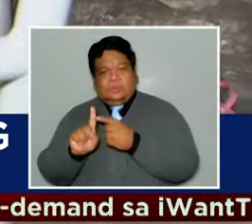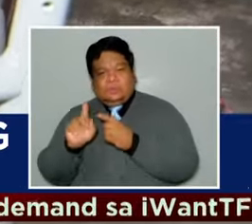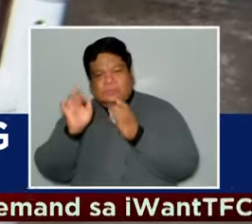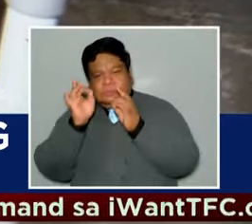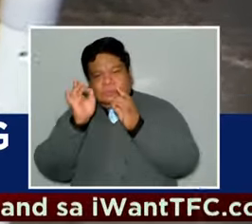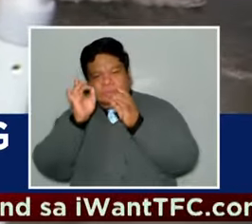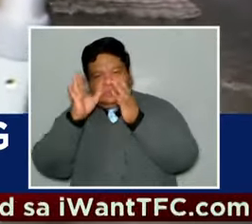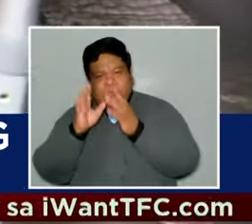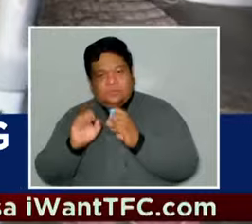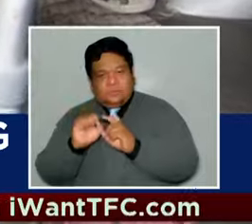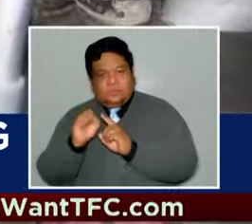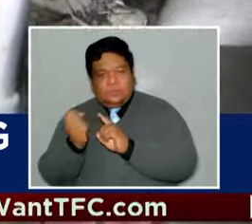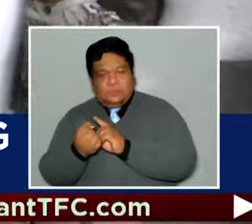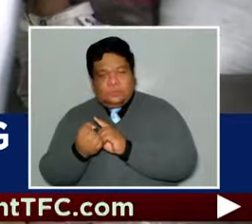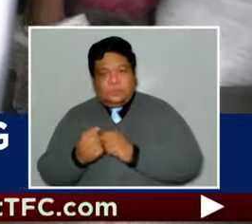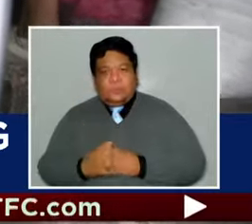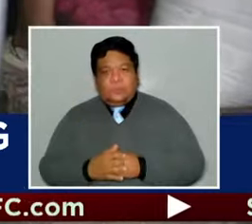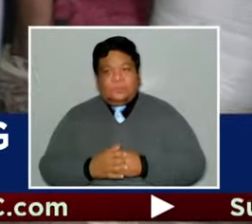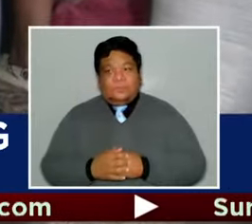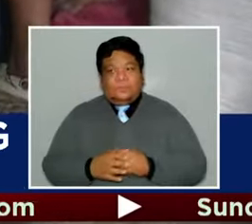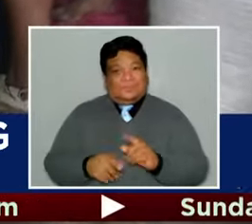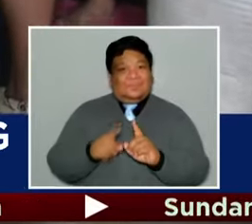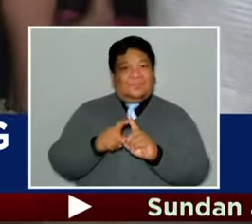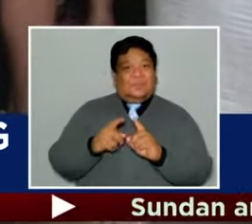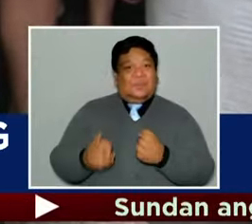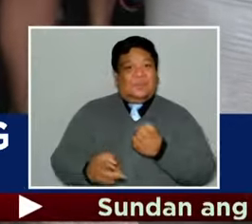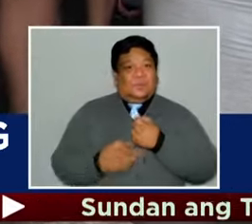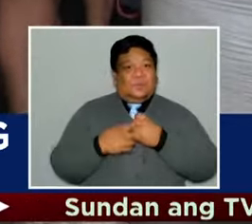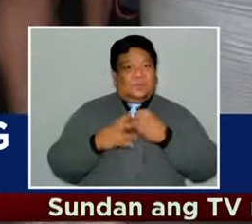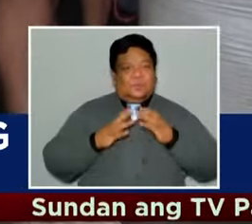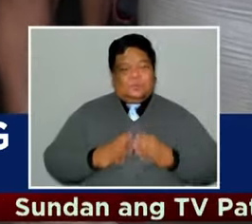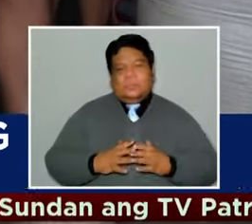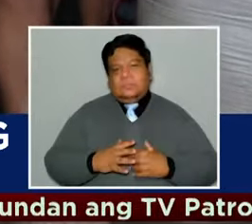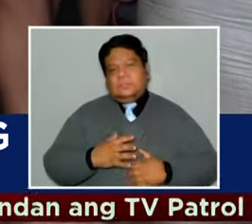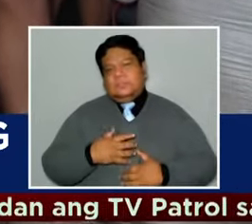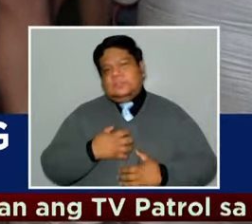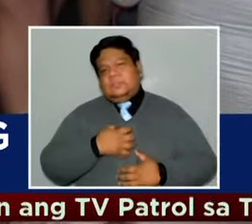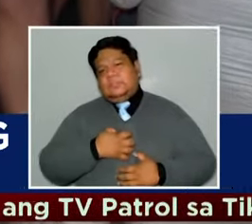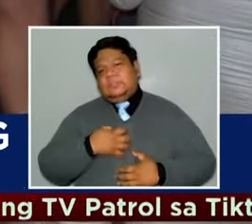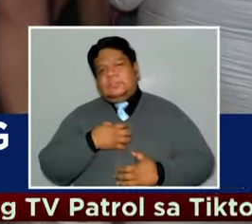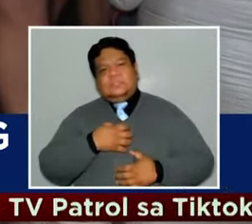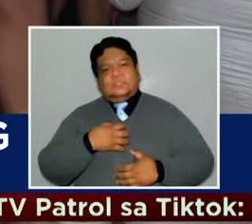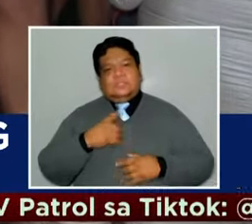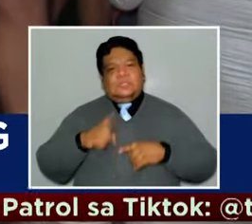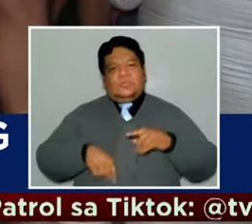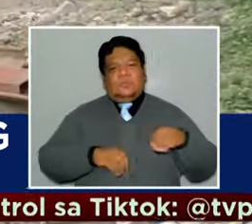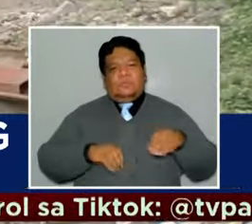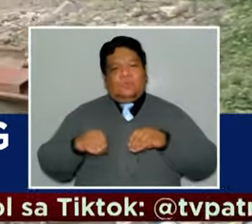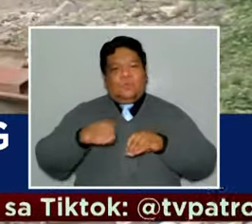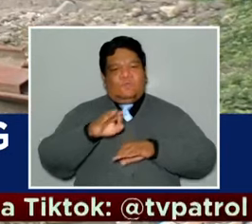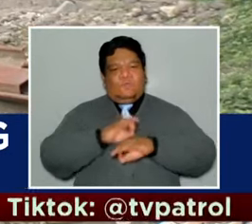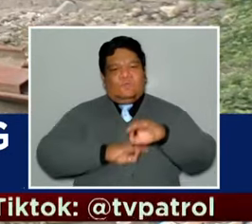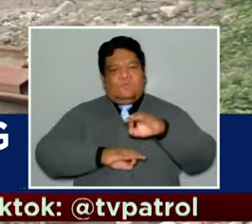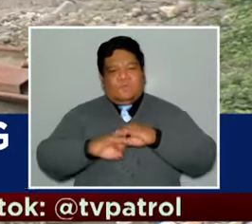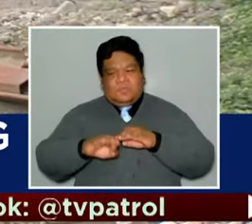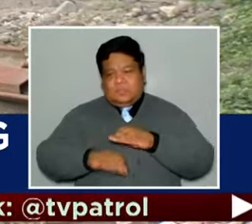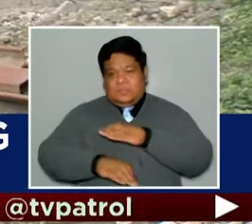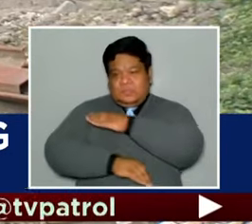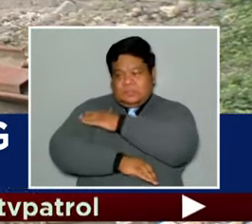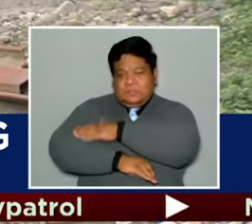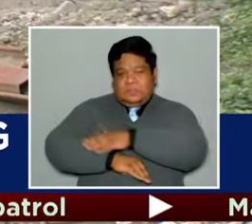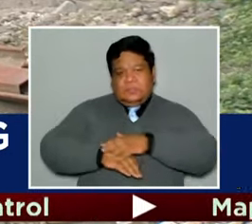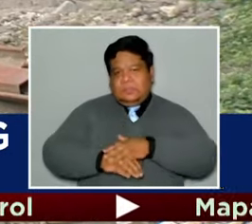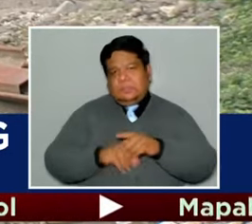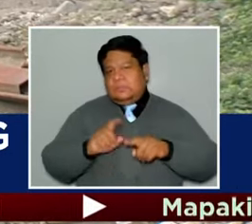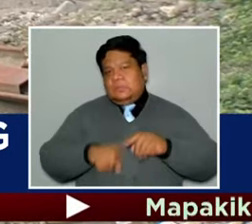Galit ang isa sa nakaligtas na si Joel Bascon dahil hindi niya magalaw ng maayos ang kanyang paa at kanang kamay. Sinisisi niya ang